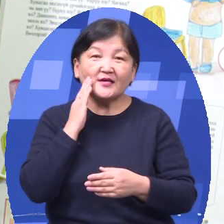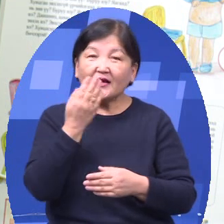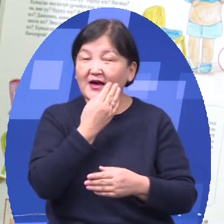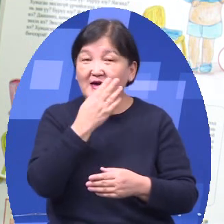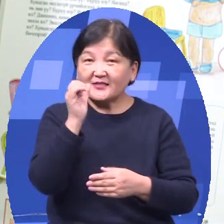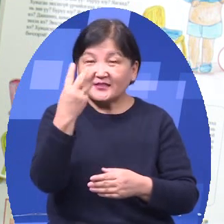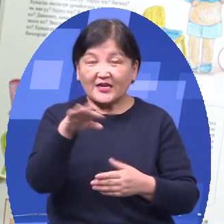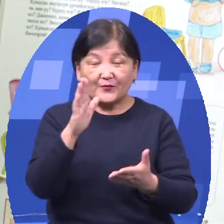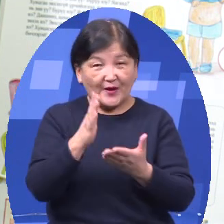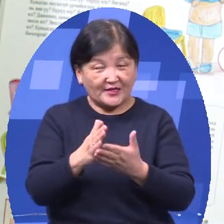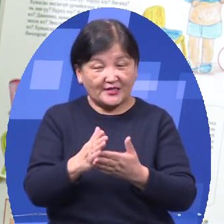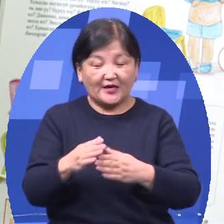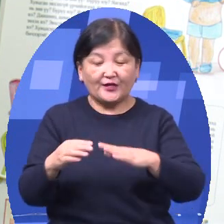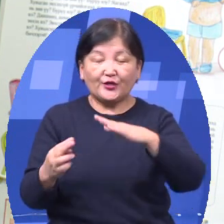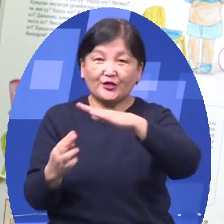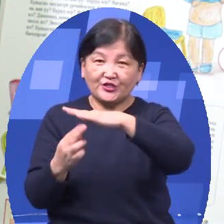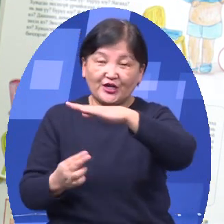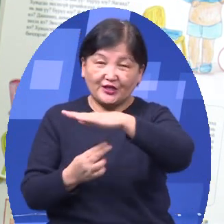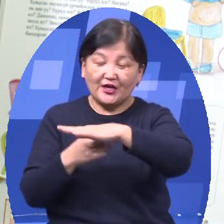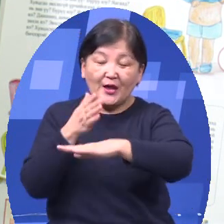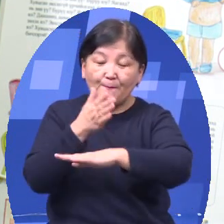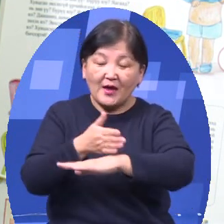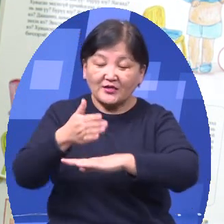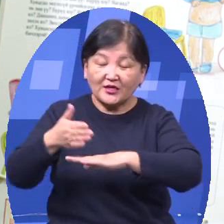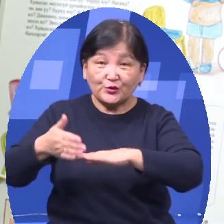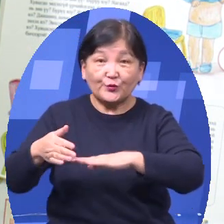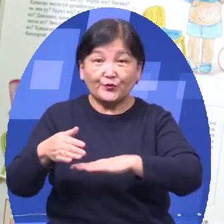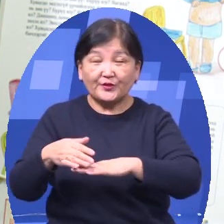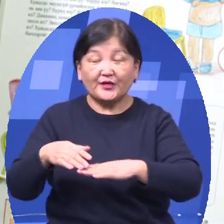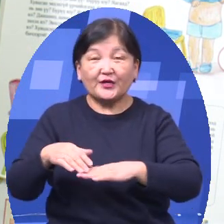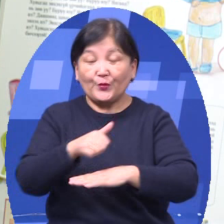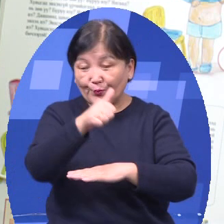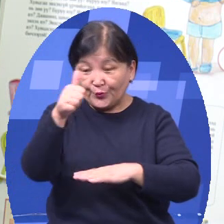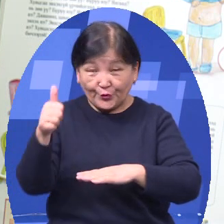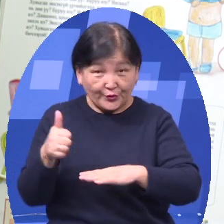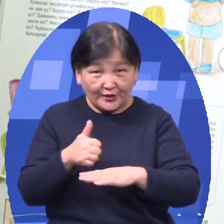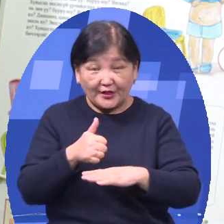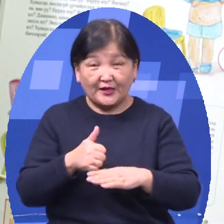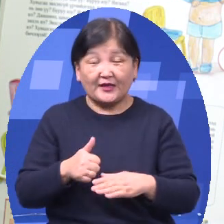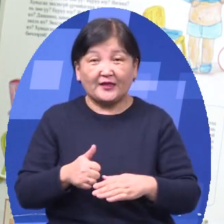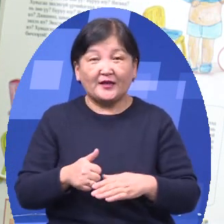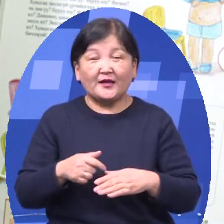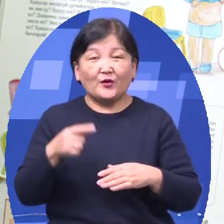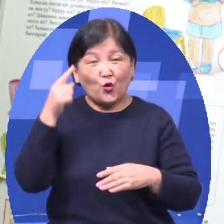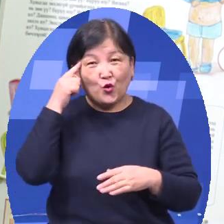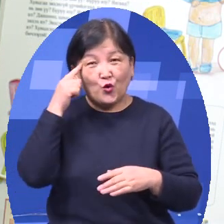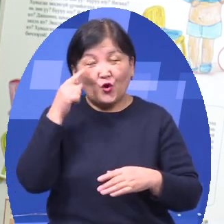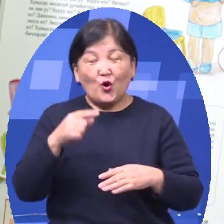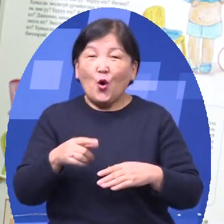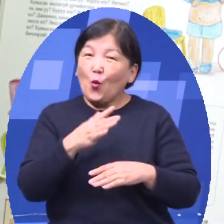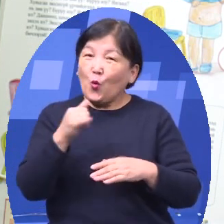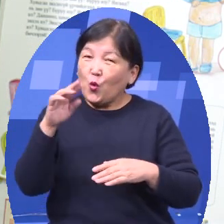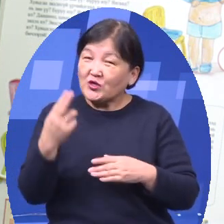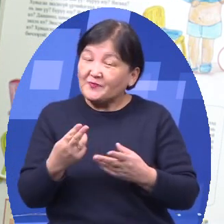сарын ширээний зүйлс байрлах намыг хийж дууслаа. Тэгсэн чинь багш нь ууцны зураг аль хэдгээр хуудсан байгааг